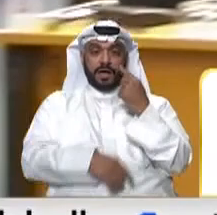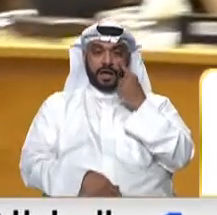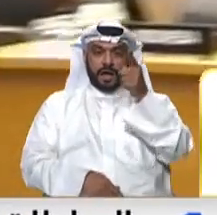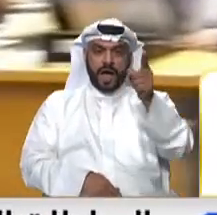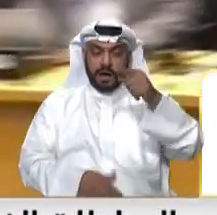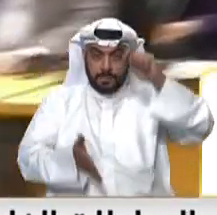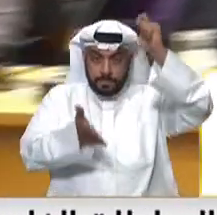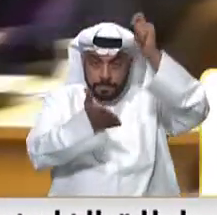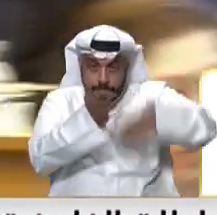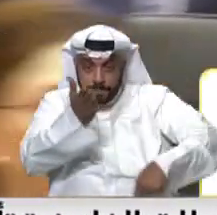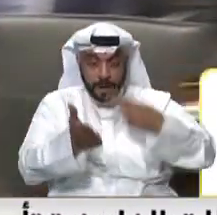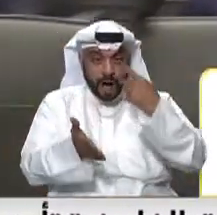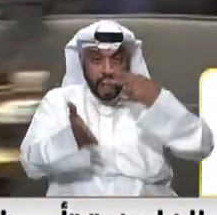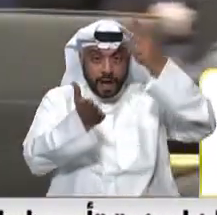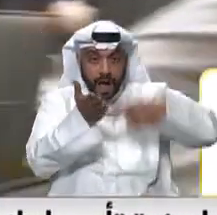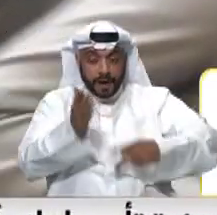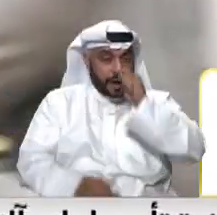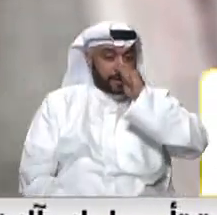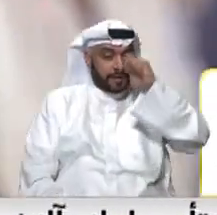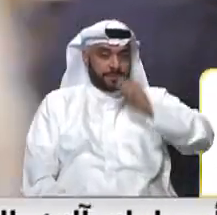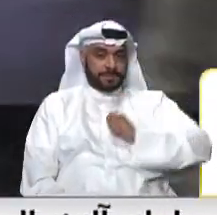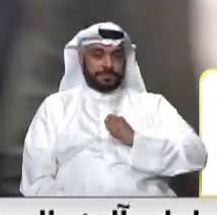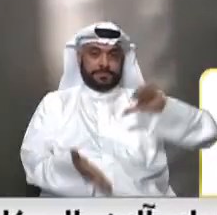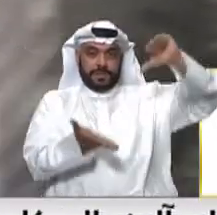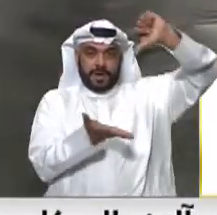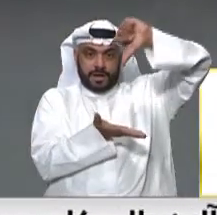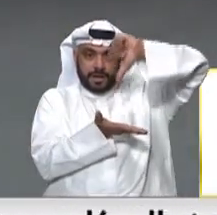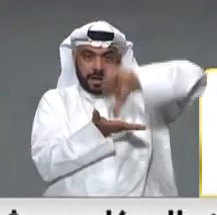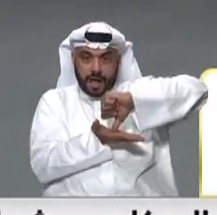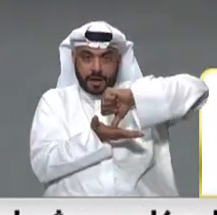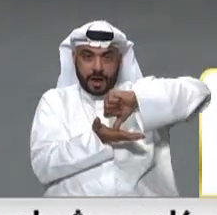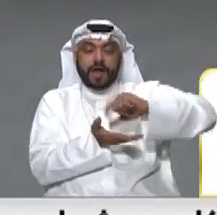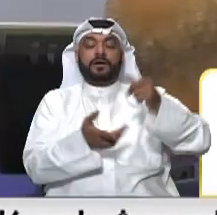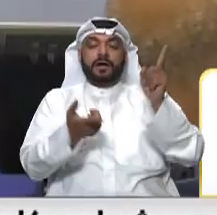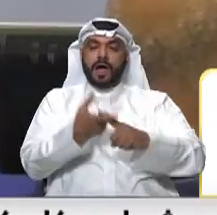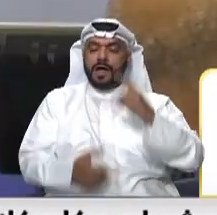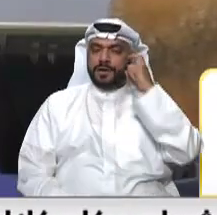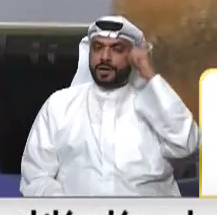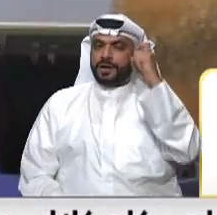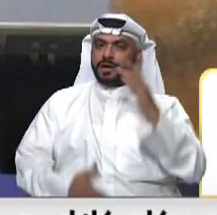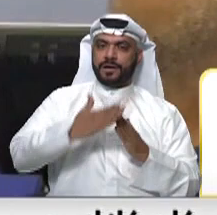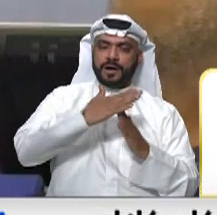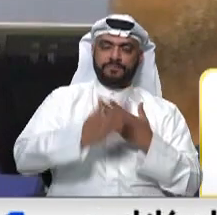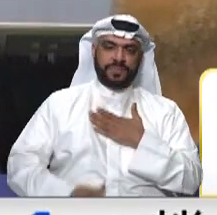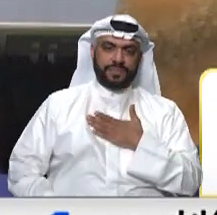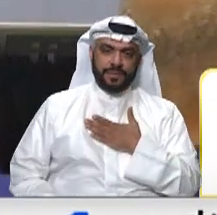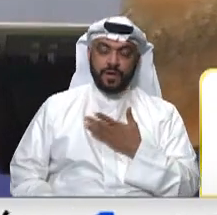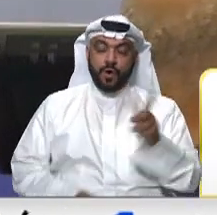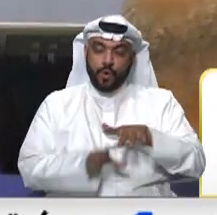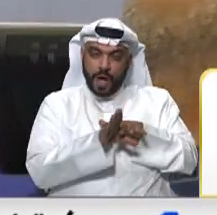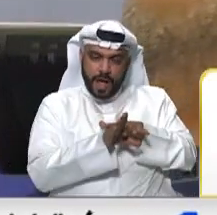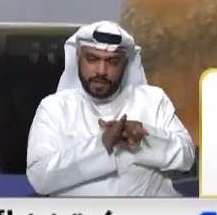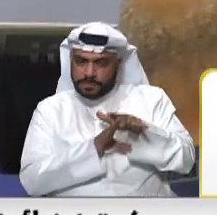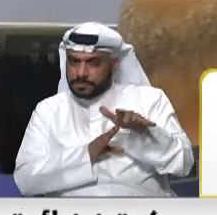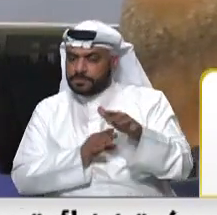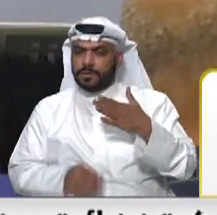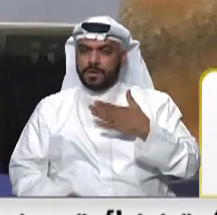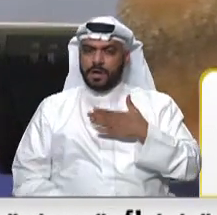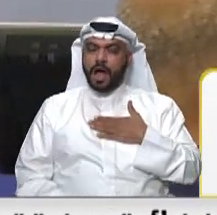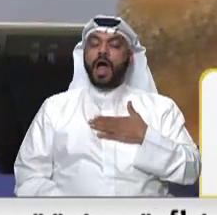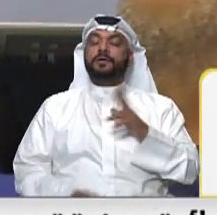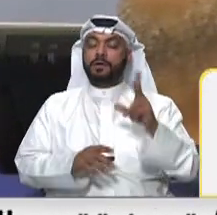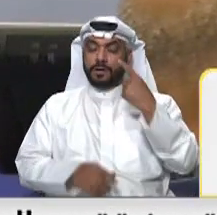حال صدور قرار ضد ايران عن مجلس المحافظين وممارسه الاطراف ضغوطا سياسيه فاننا